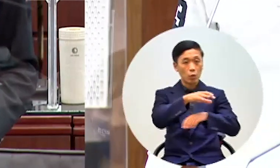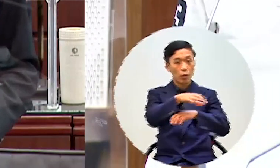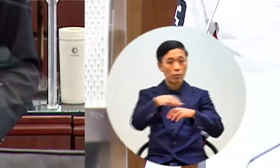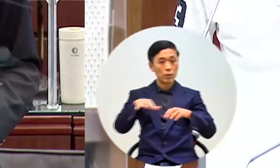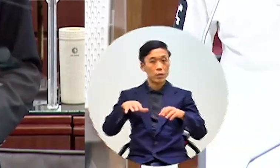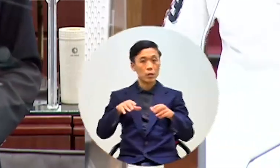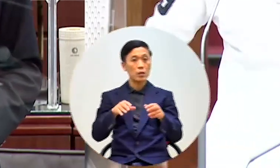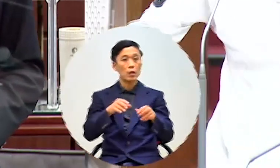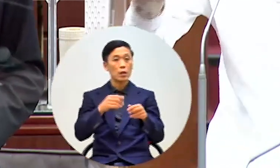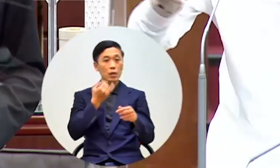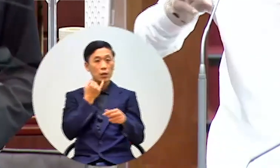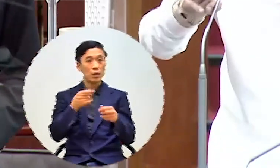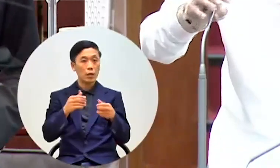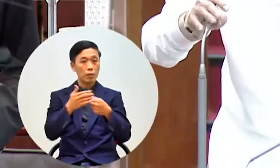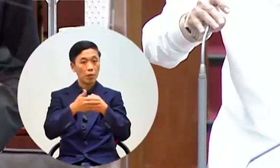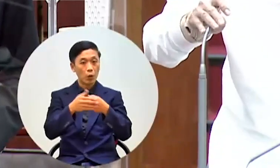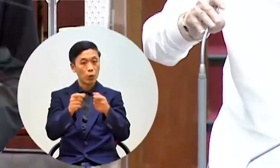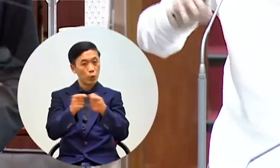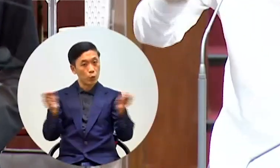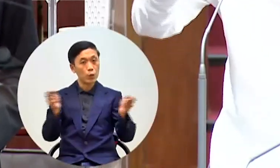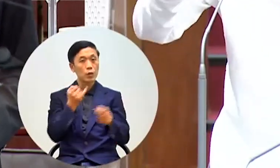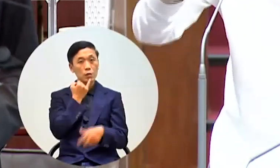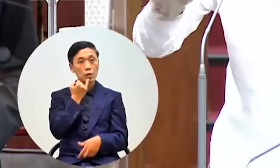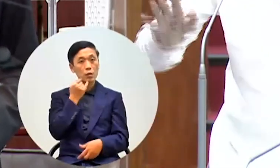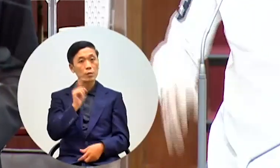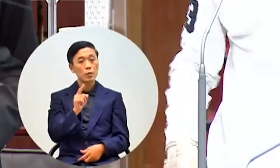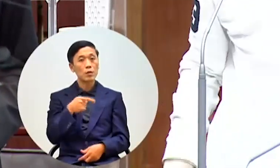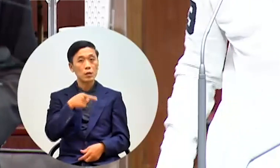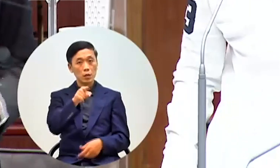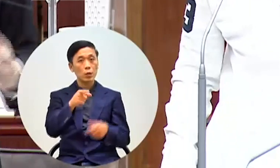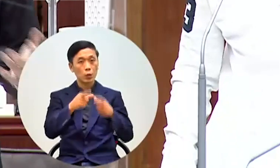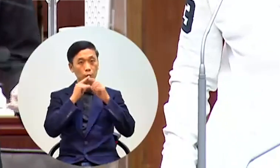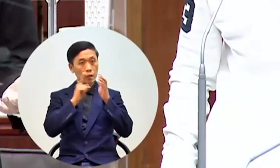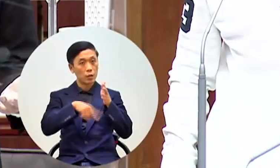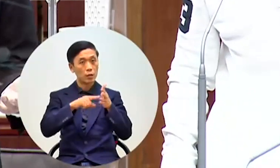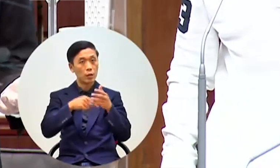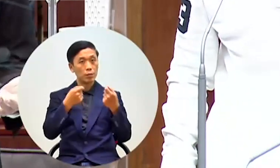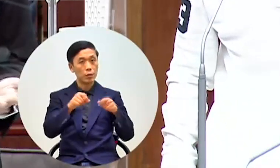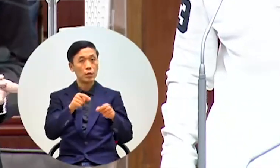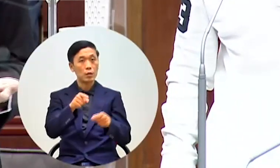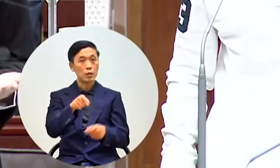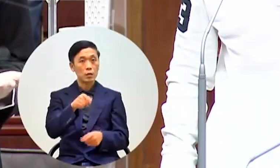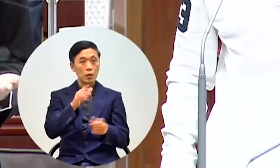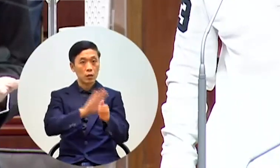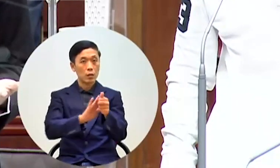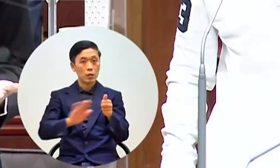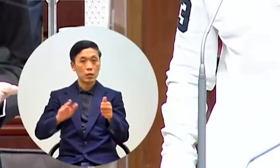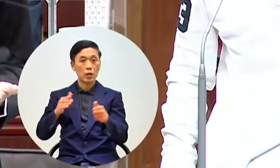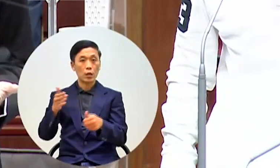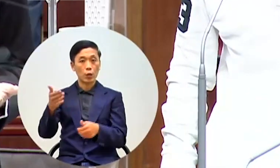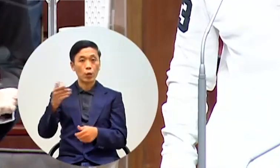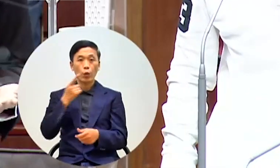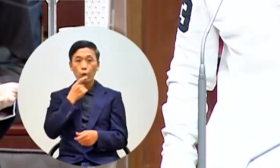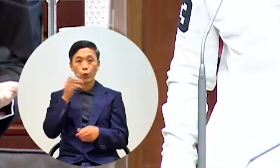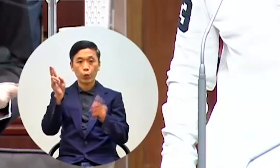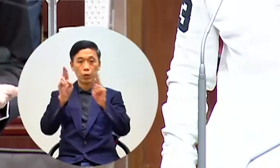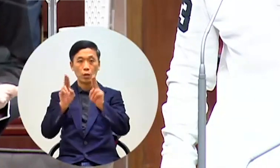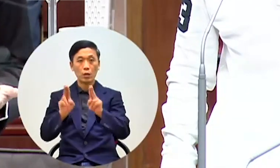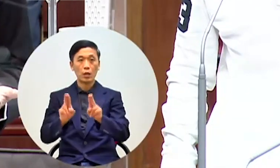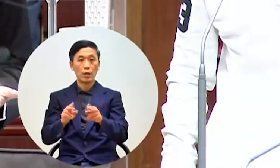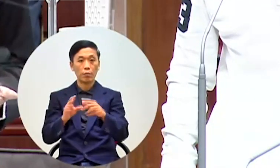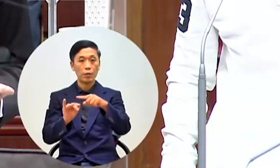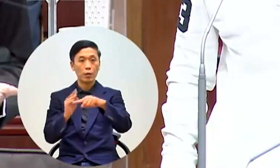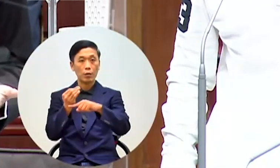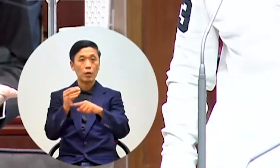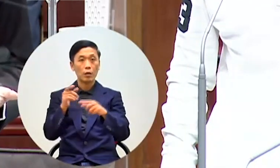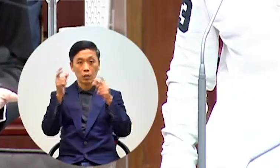续啦哈？希望说 就简单答复 台电的这个部分， 你简单答复怎么后续 因为电公司牵涉到我们的绿电发电的比例嘛，因为咱高雄